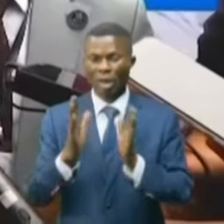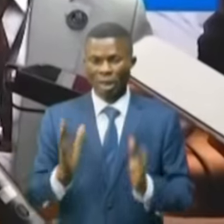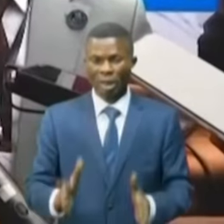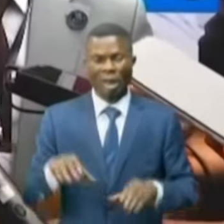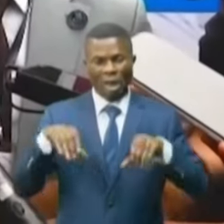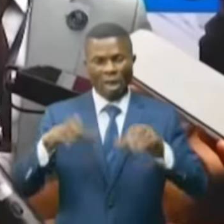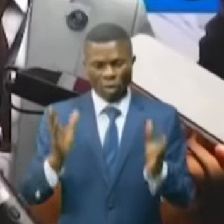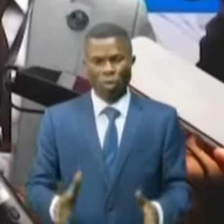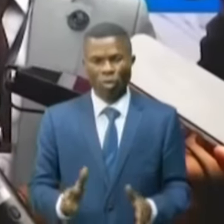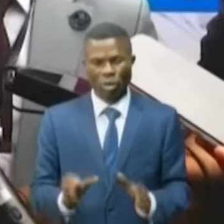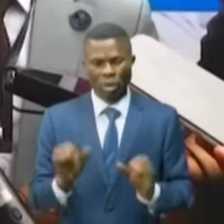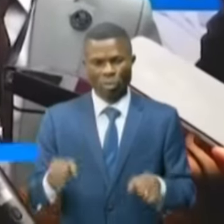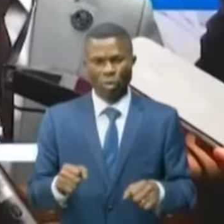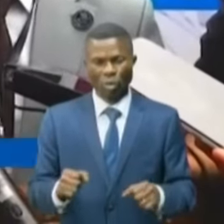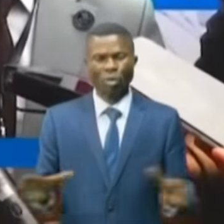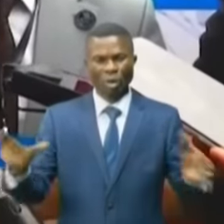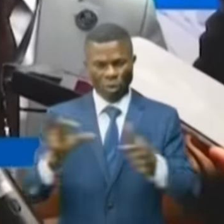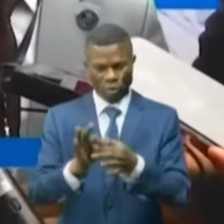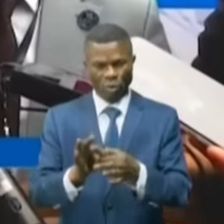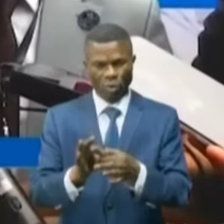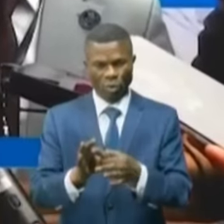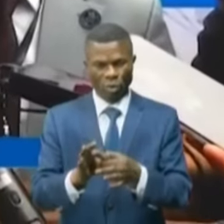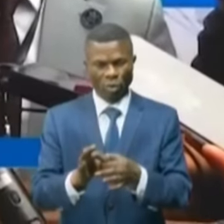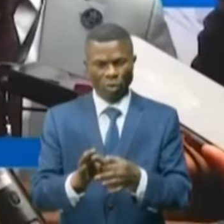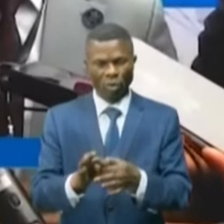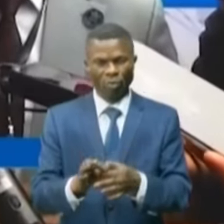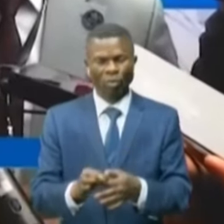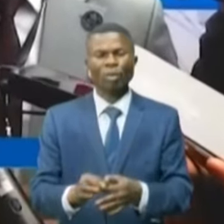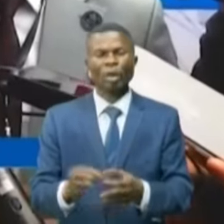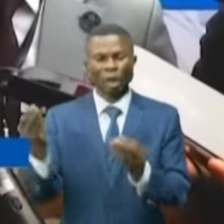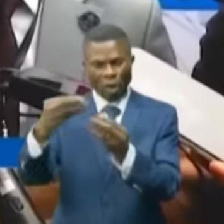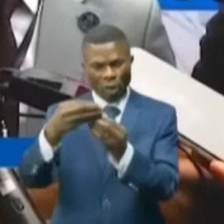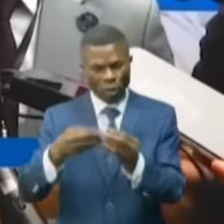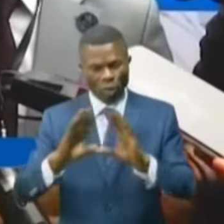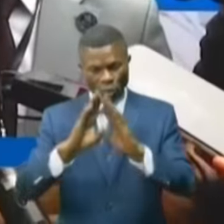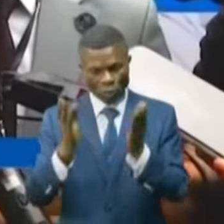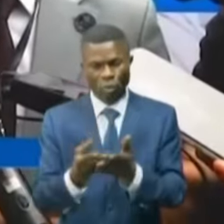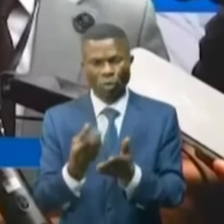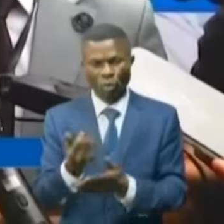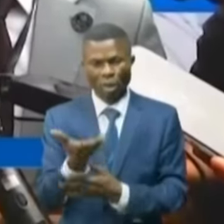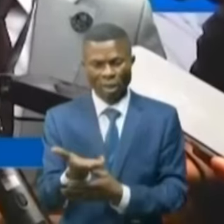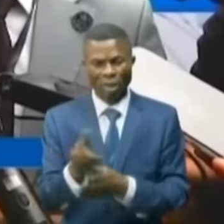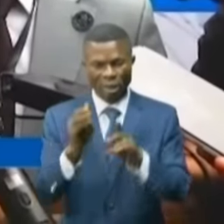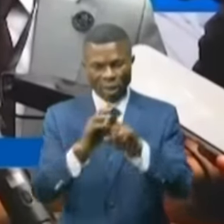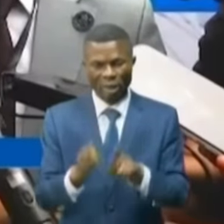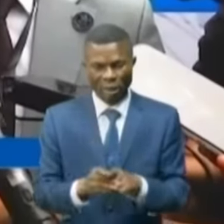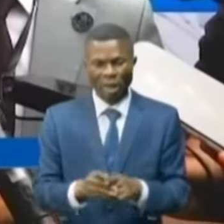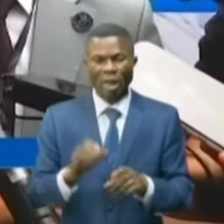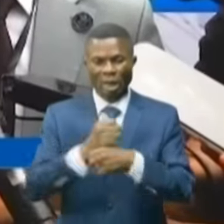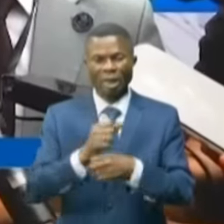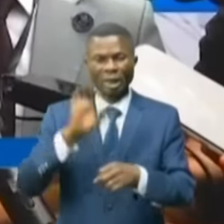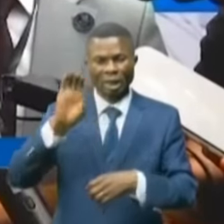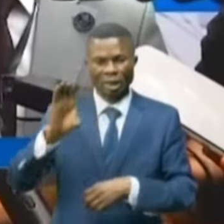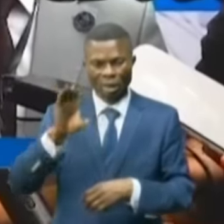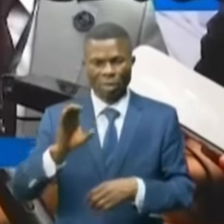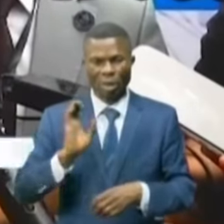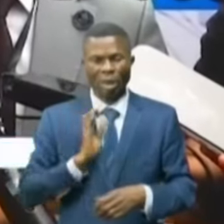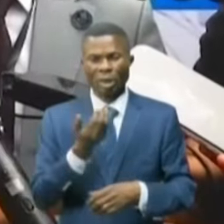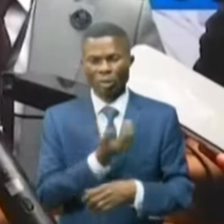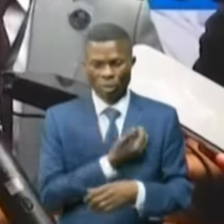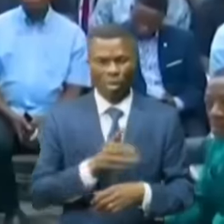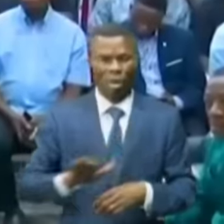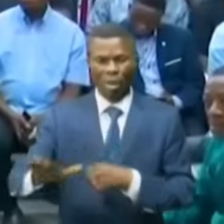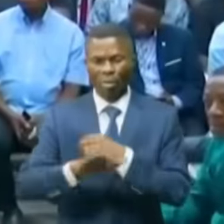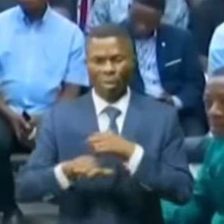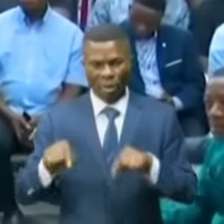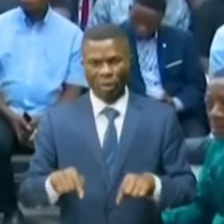Congolais peuvent quand même se mettre ensemble pour réunir ce montant et ainsi ériger des banques dans notre